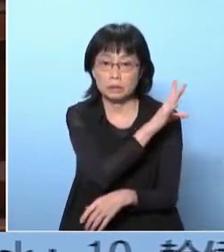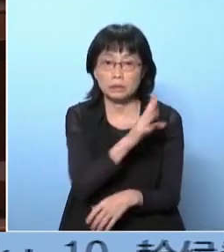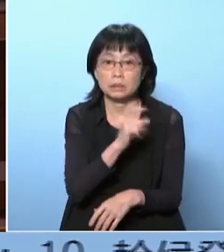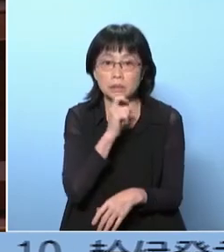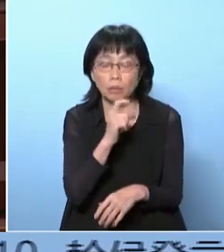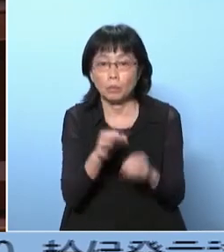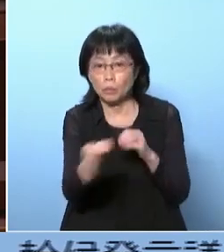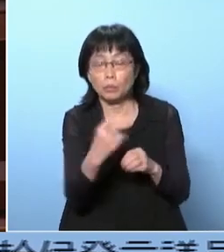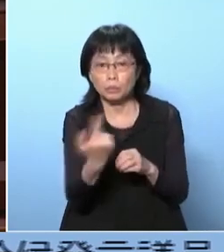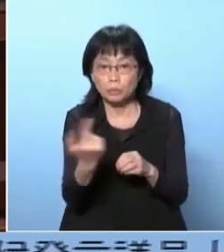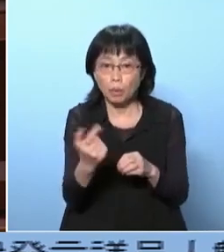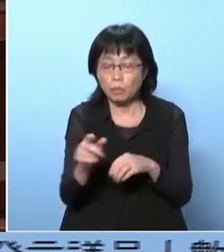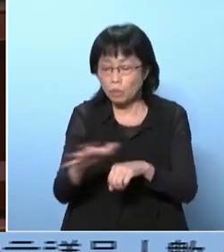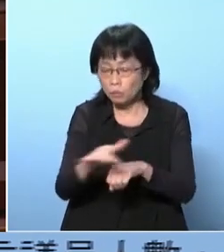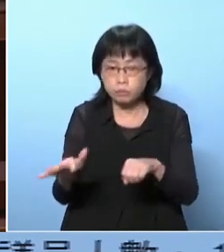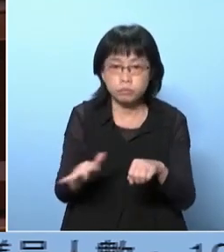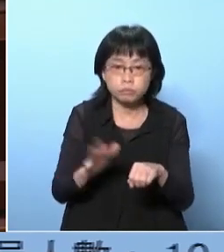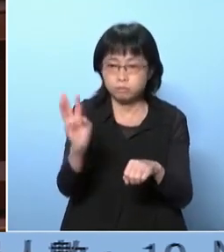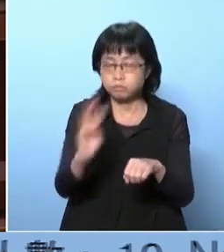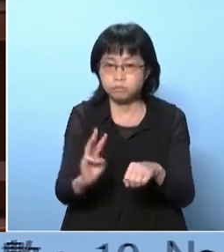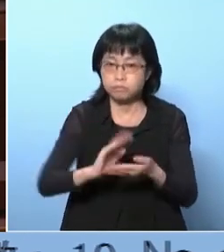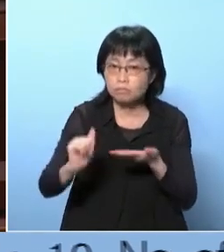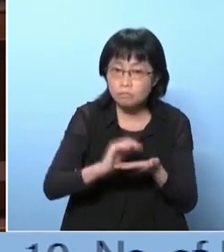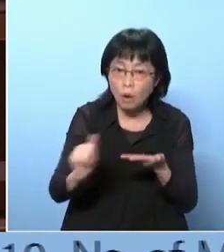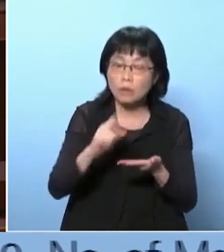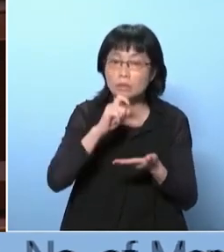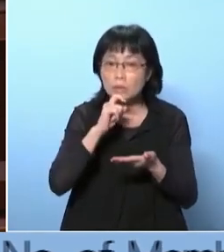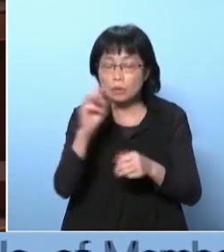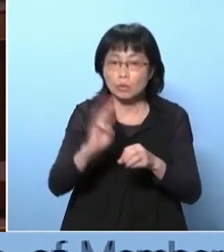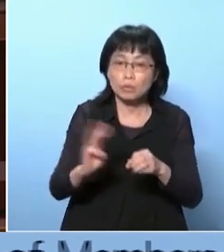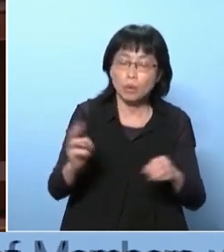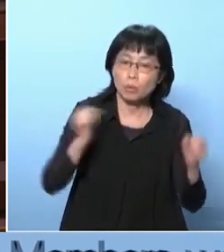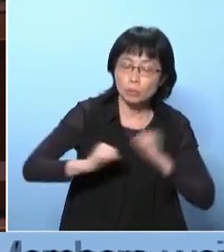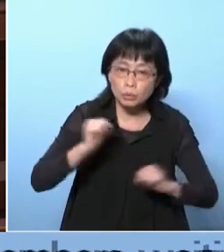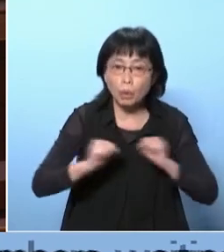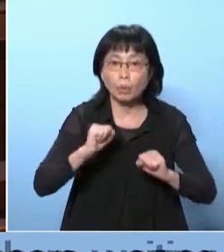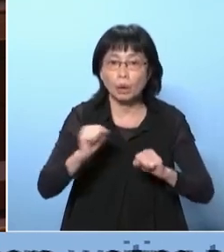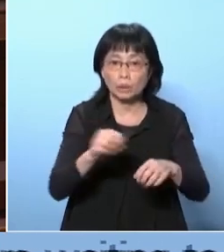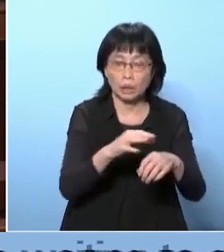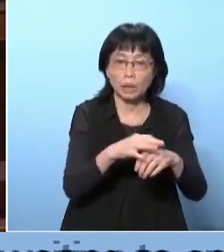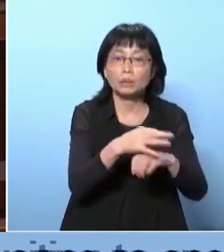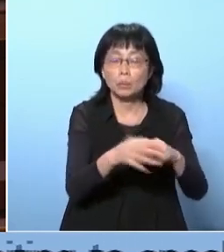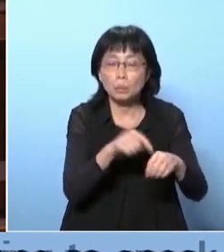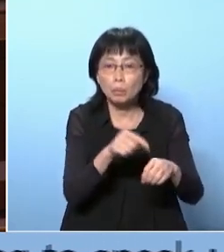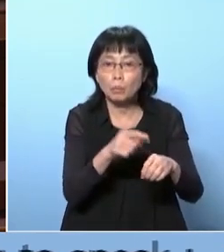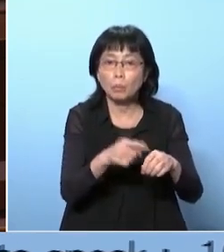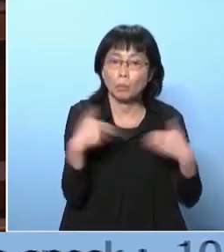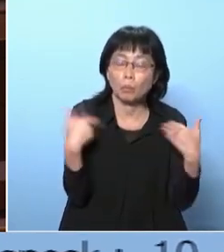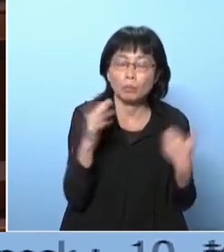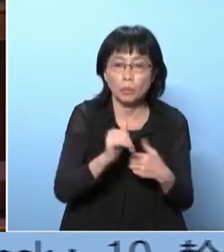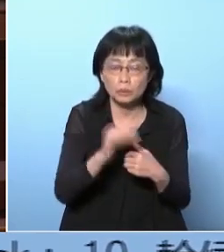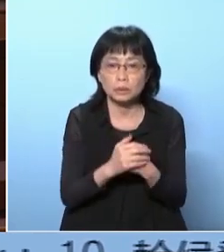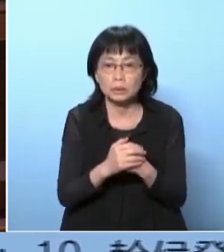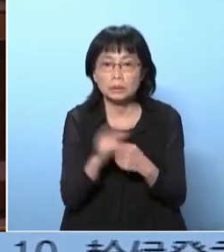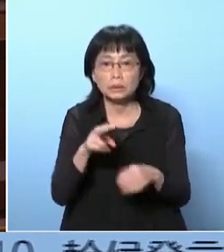周邊的海水是蔚藍清澈，可以進行水上活動和島上遊玩。部分位於新界東北部和西